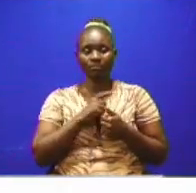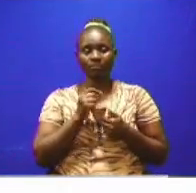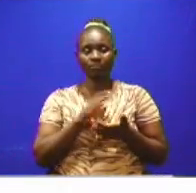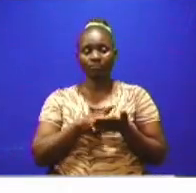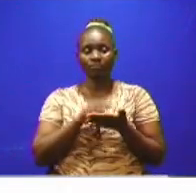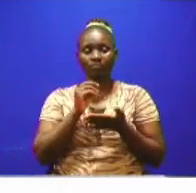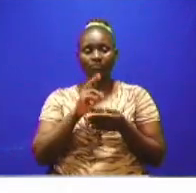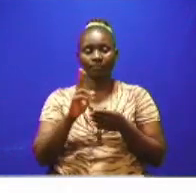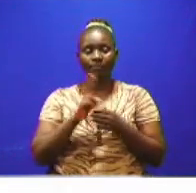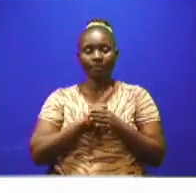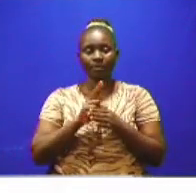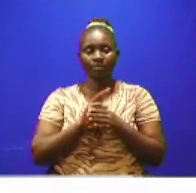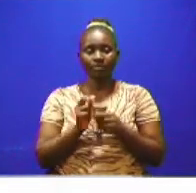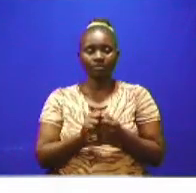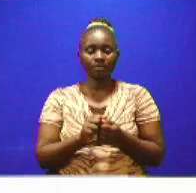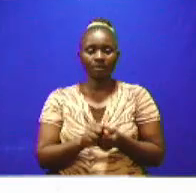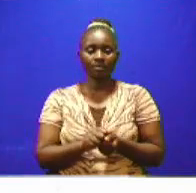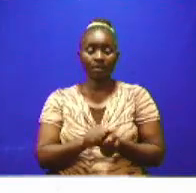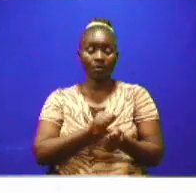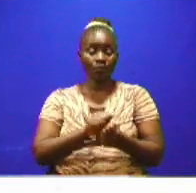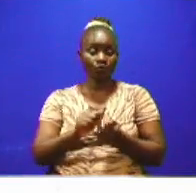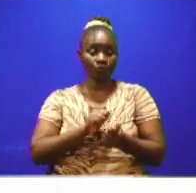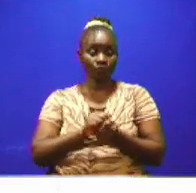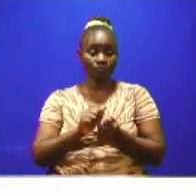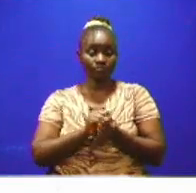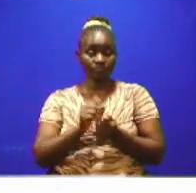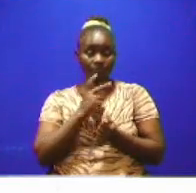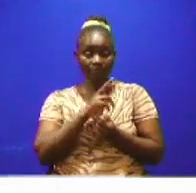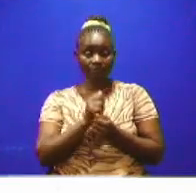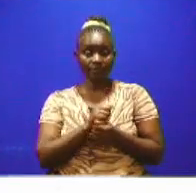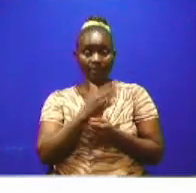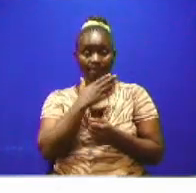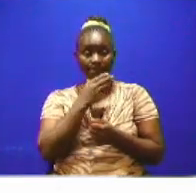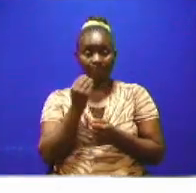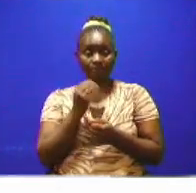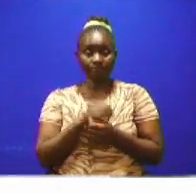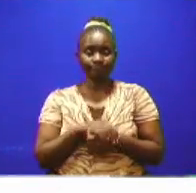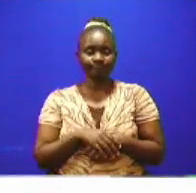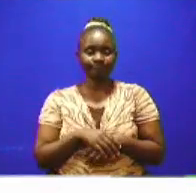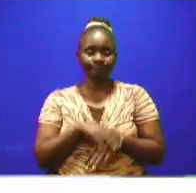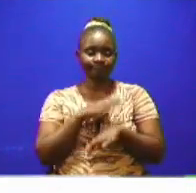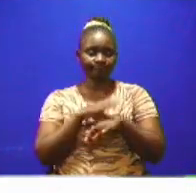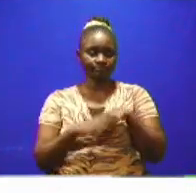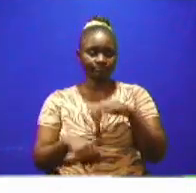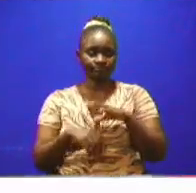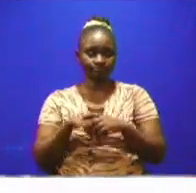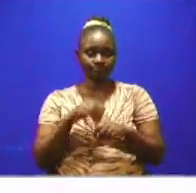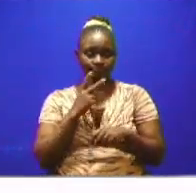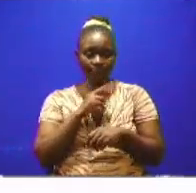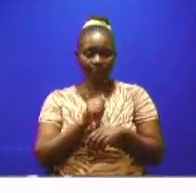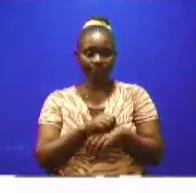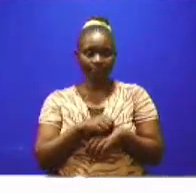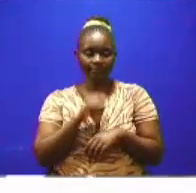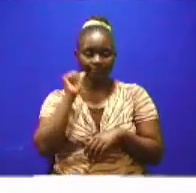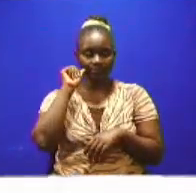kutumia sugo sibye. Naende na achiro ranga nichingi ya, they are very comfortable, they are look smart.